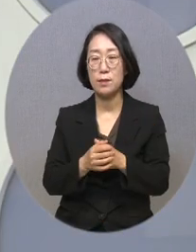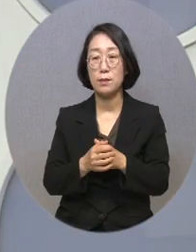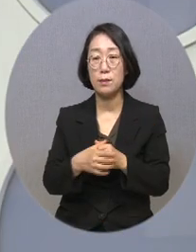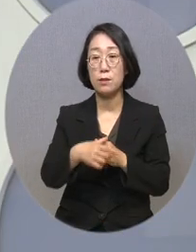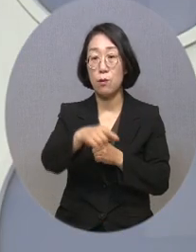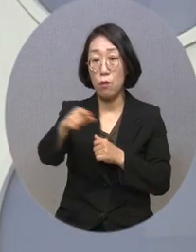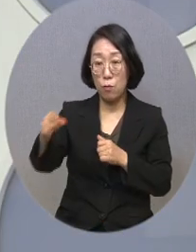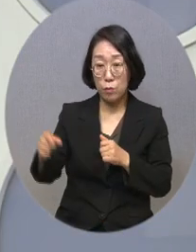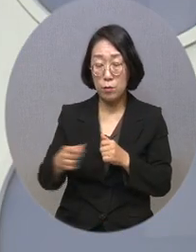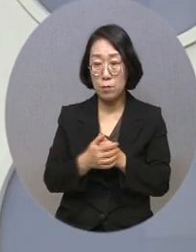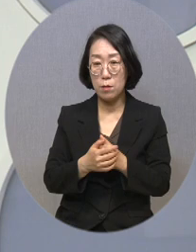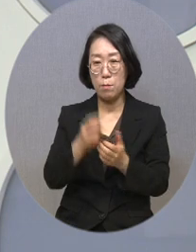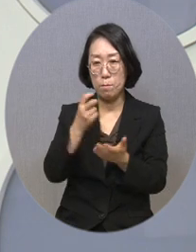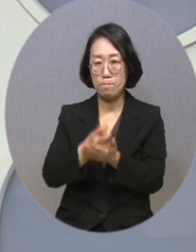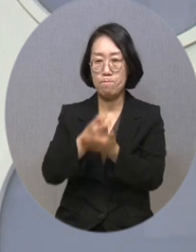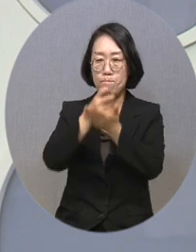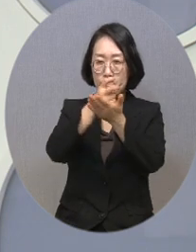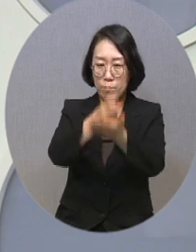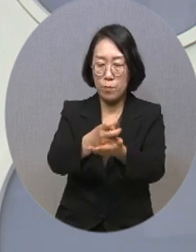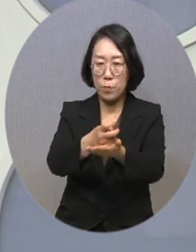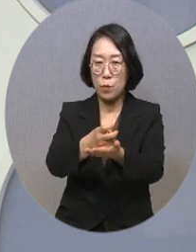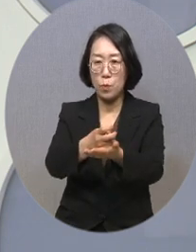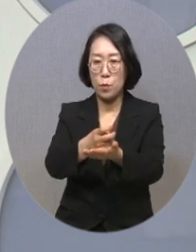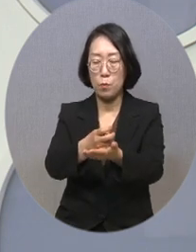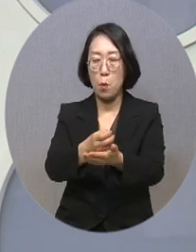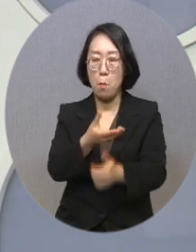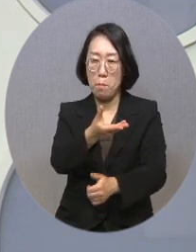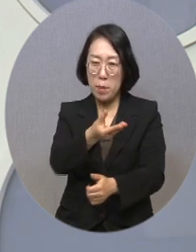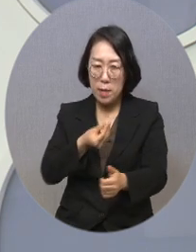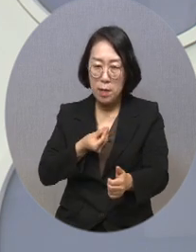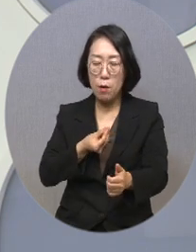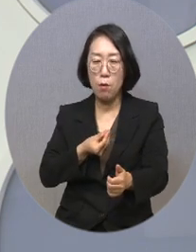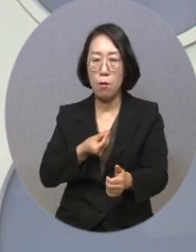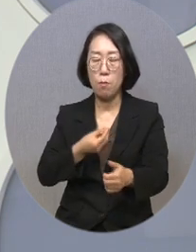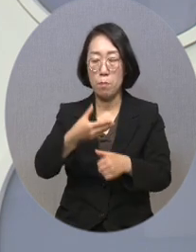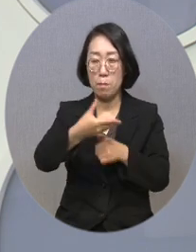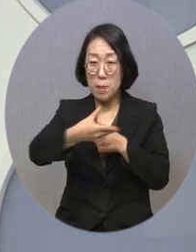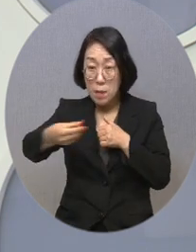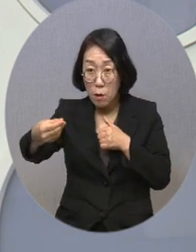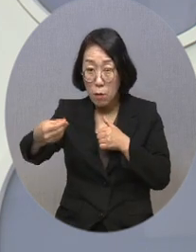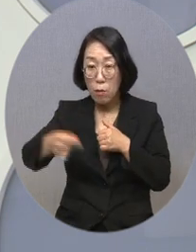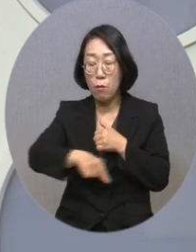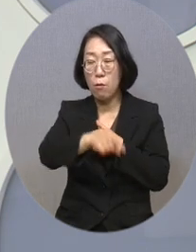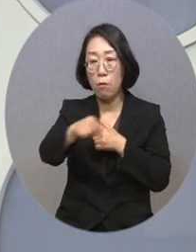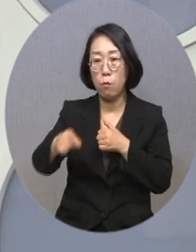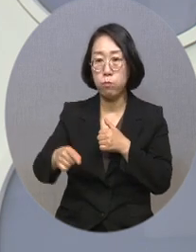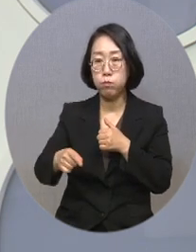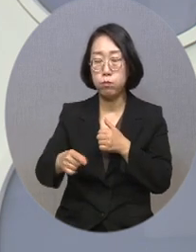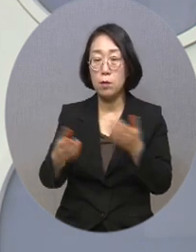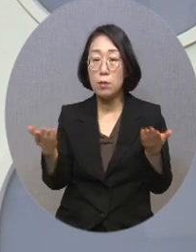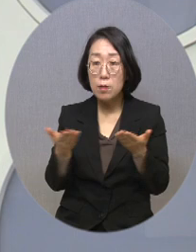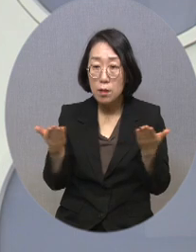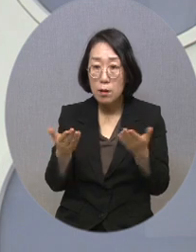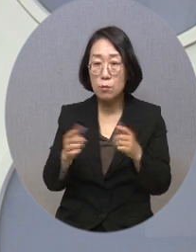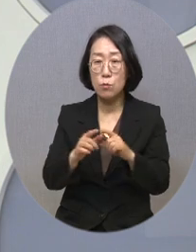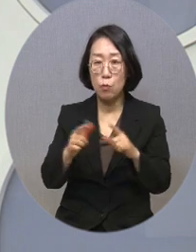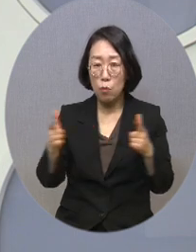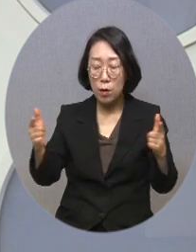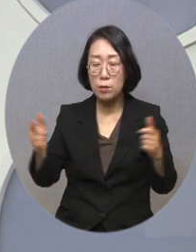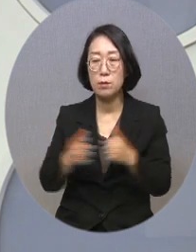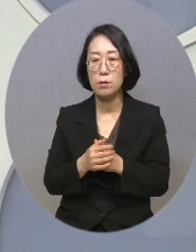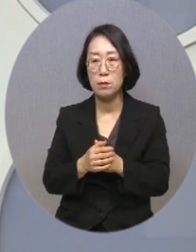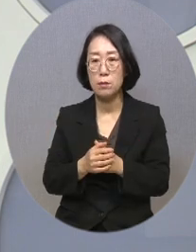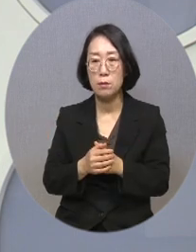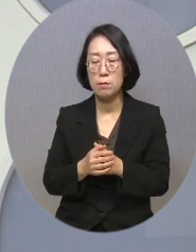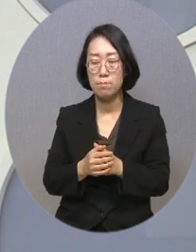대한 규제라든가 또 명의 대여라든가 또 자격 없는 사람들이 세무 대리 업무를 하는 이런 부분들에 대한 규제를 할 수